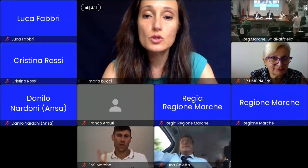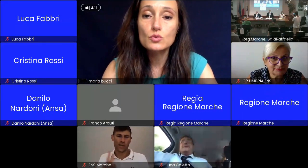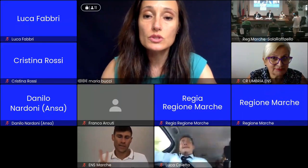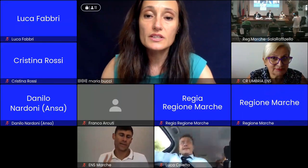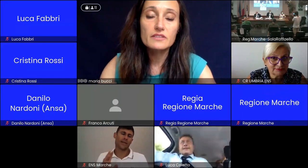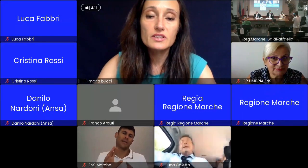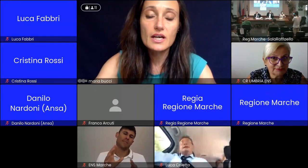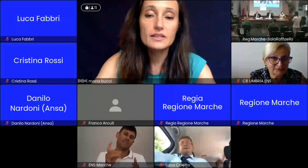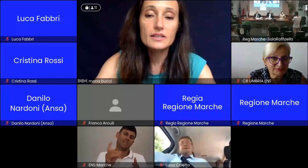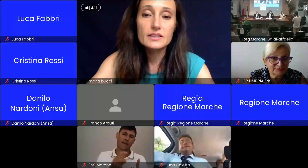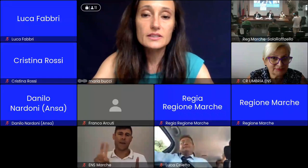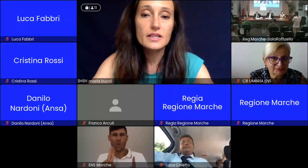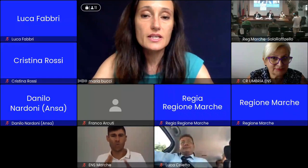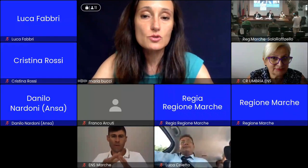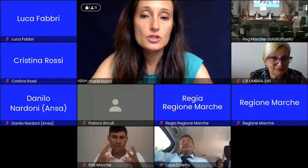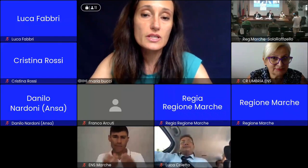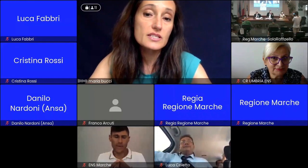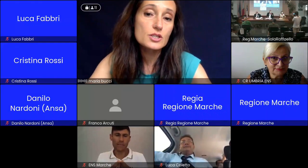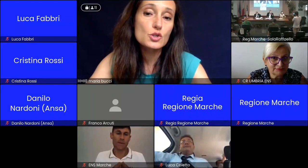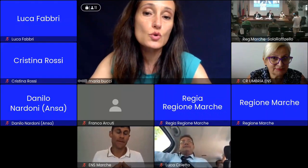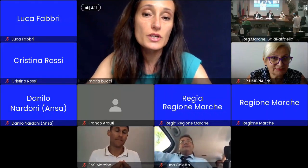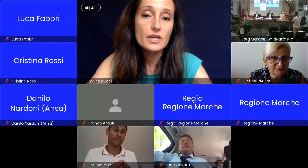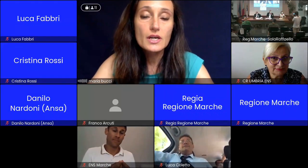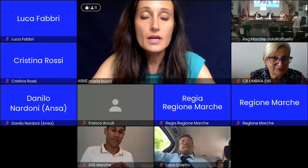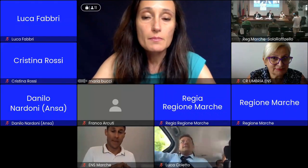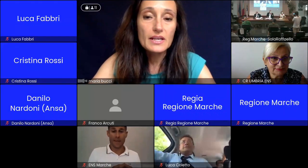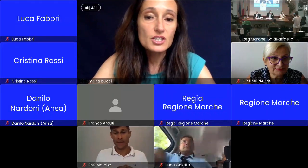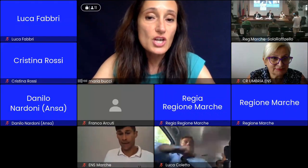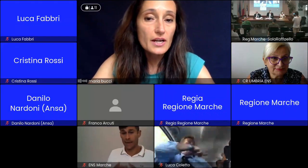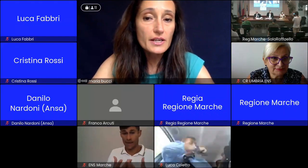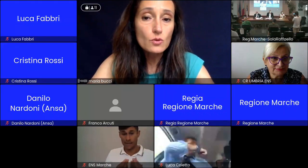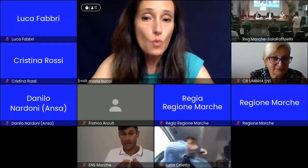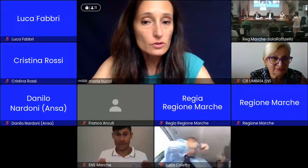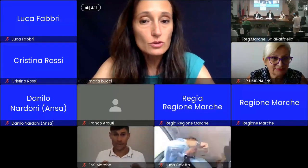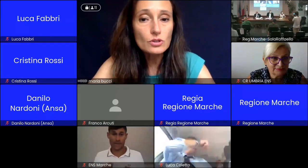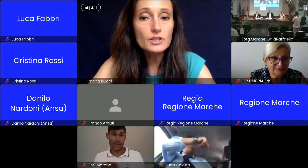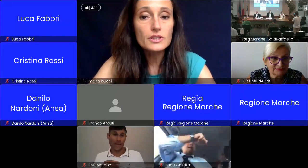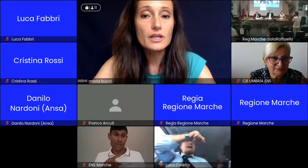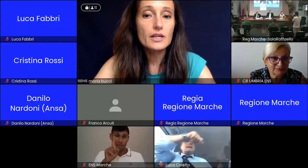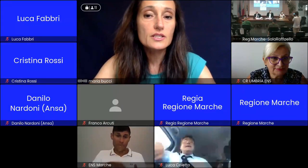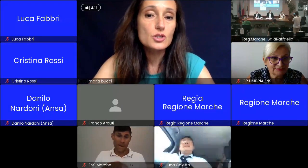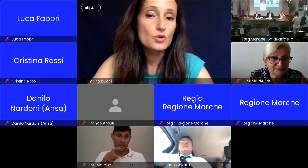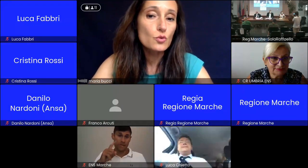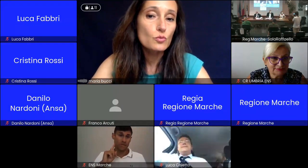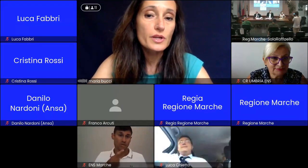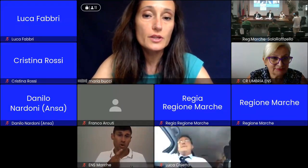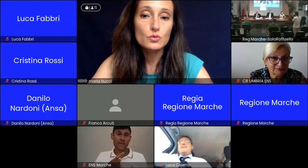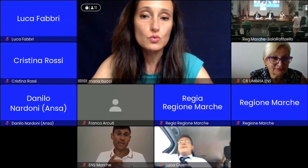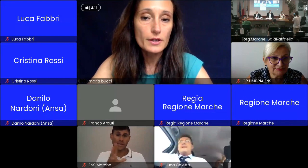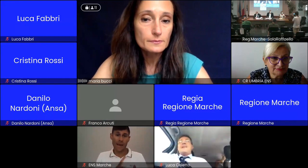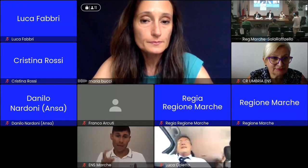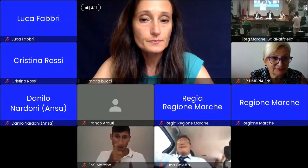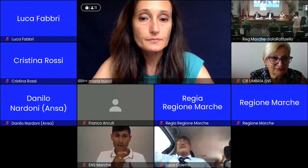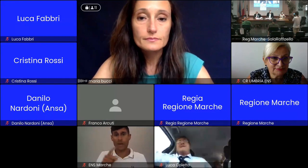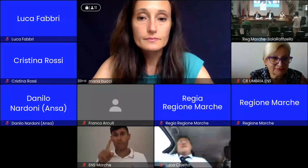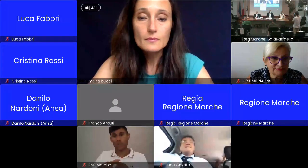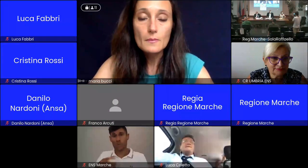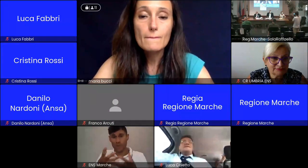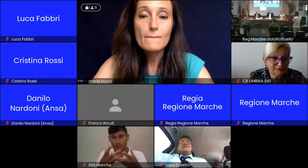vengono sostenute le attività delle sezioni marchigiane 4 e delle sezioni umbre